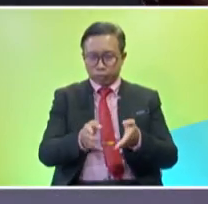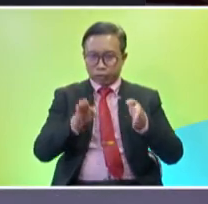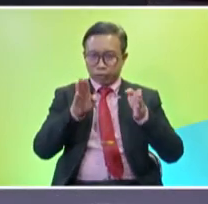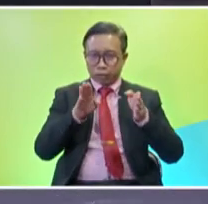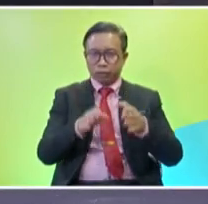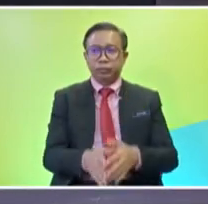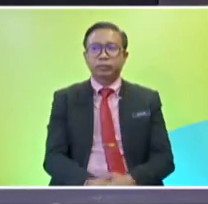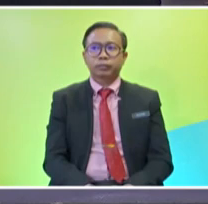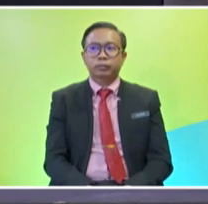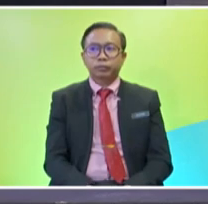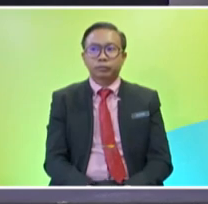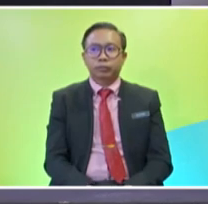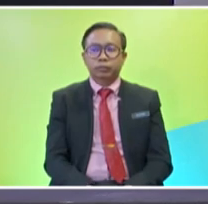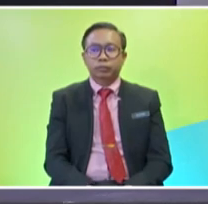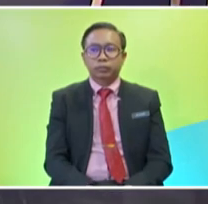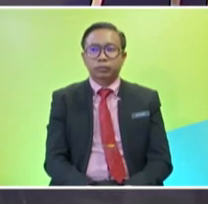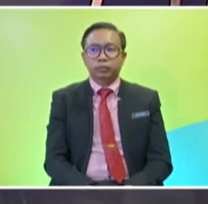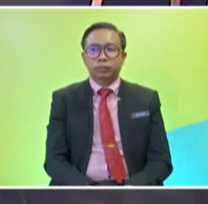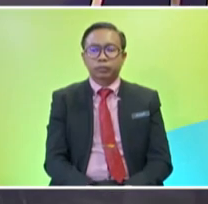bikasa hati-hati